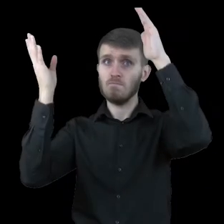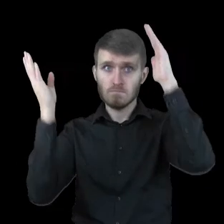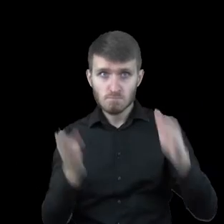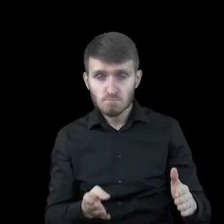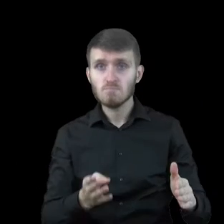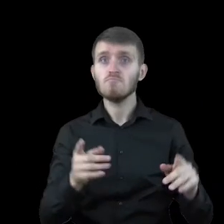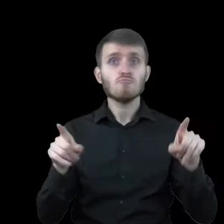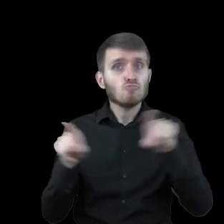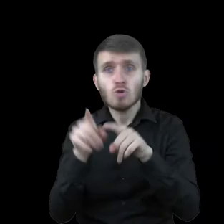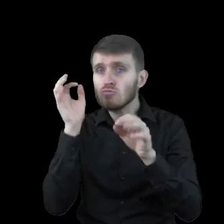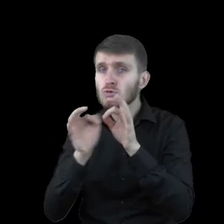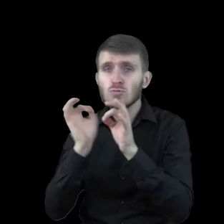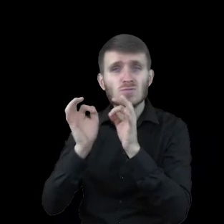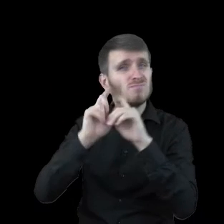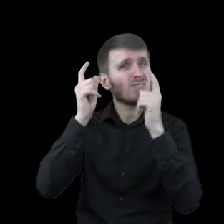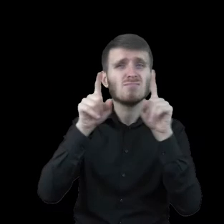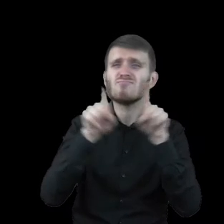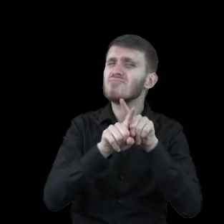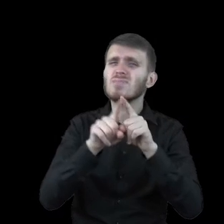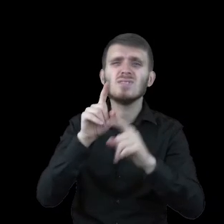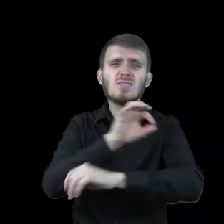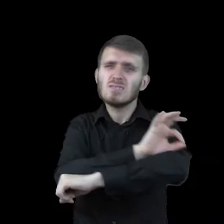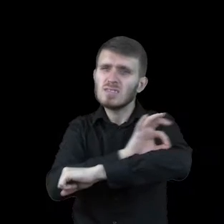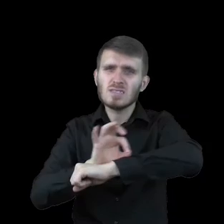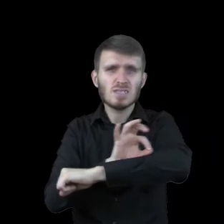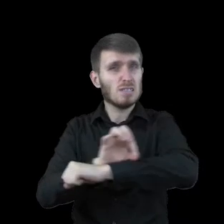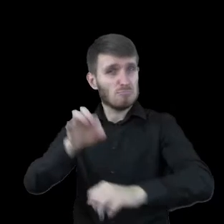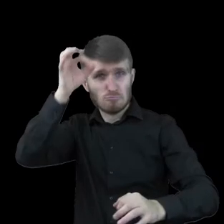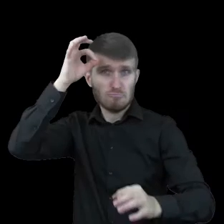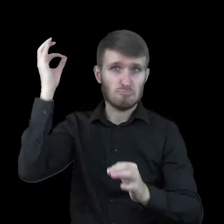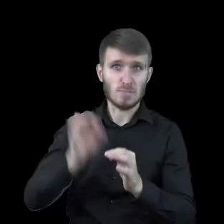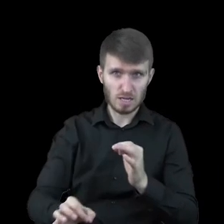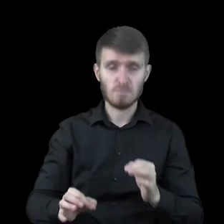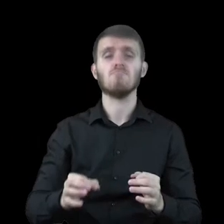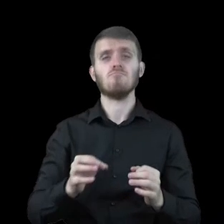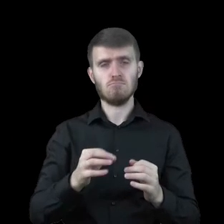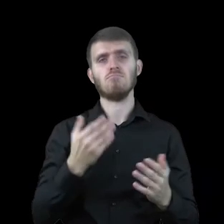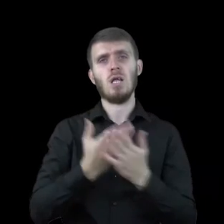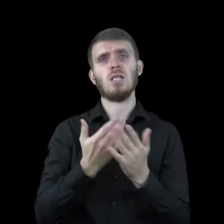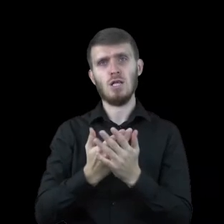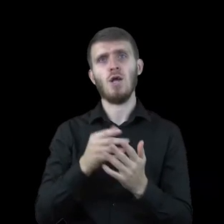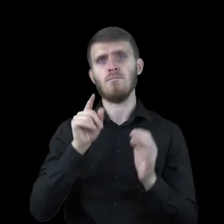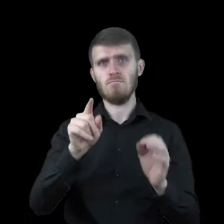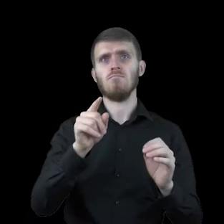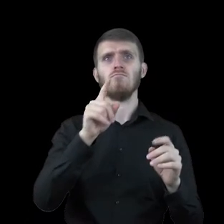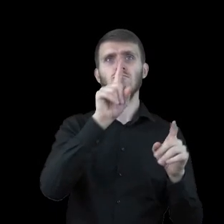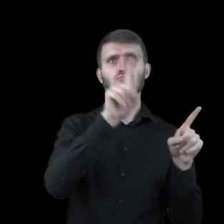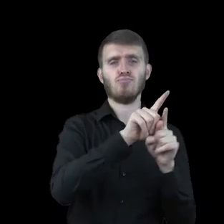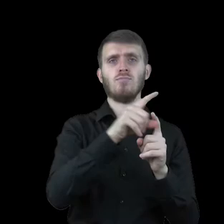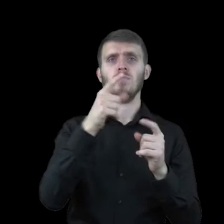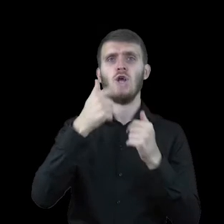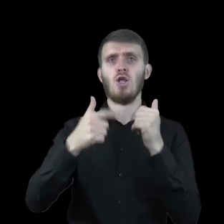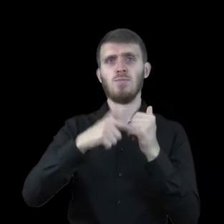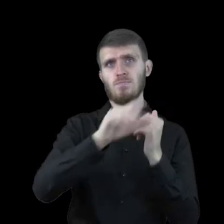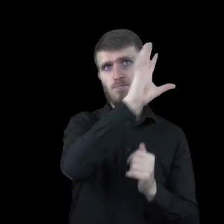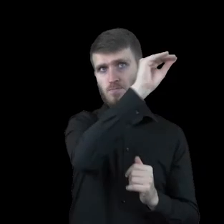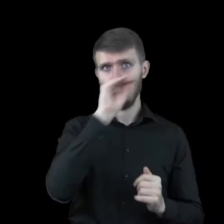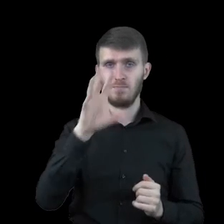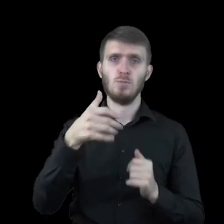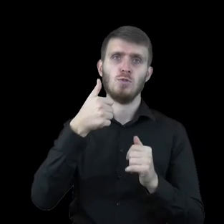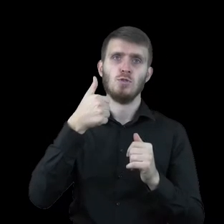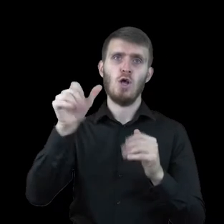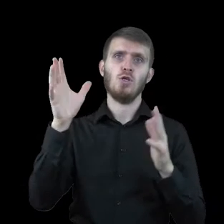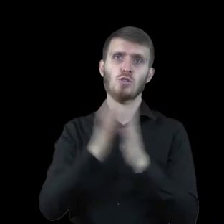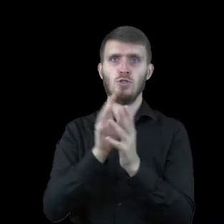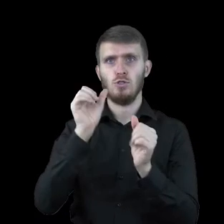proste są równoległe, to kąty odpowiadające w takiej sytuacji również są sobie równe. Ja tu wcześniej już nawet zacząłem pisać, ale